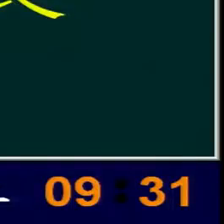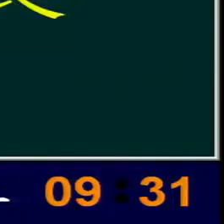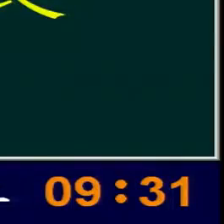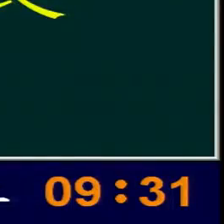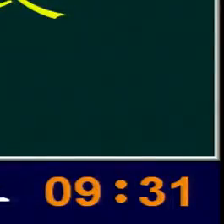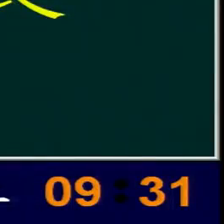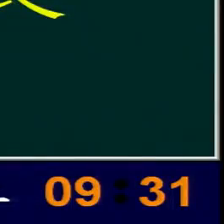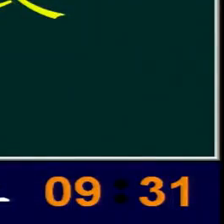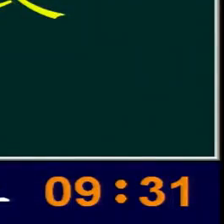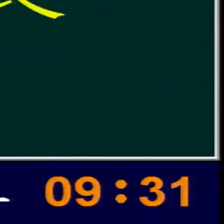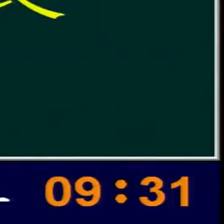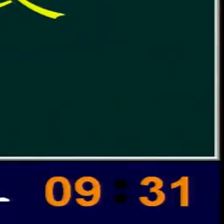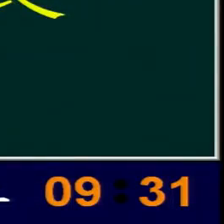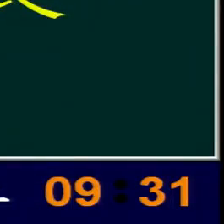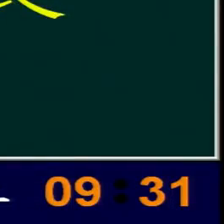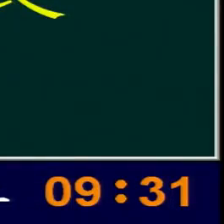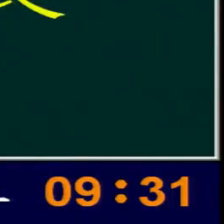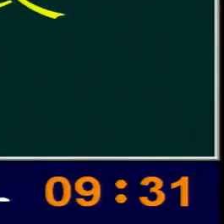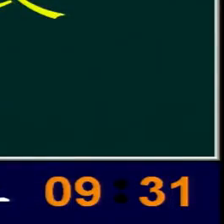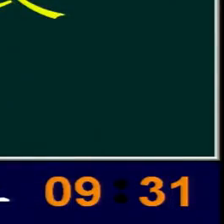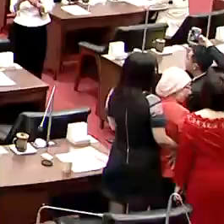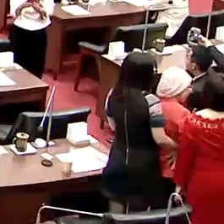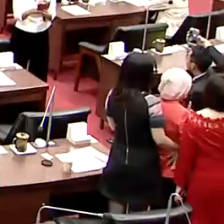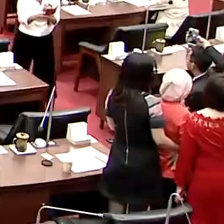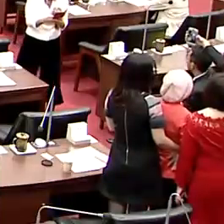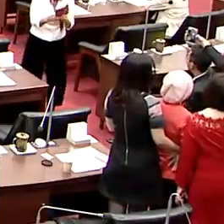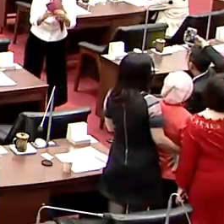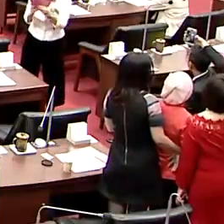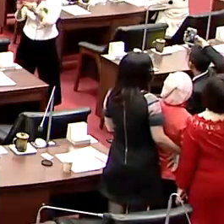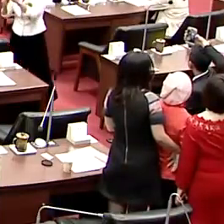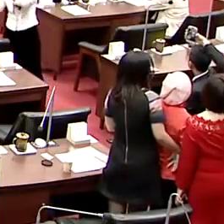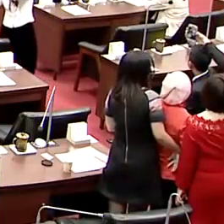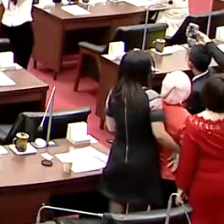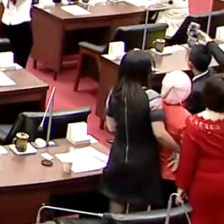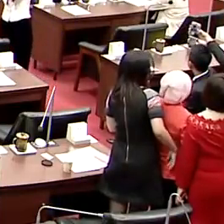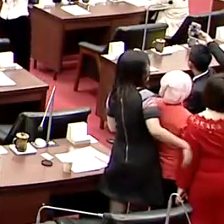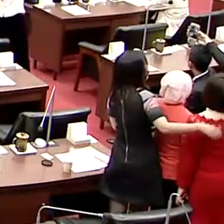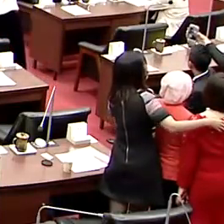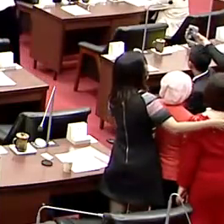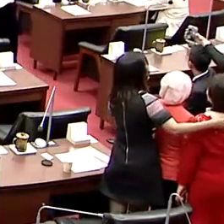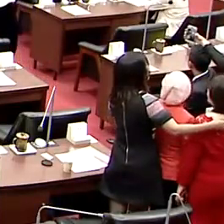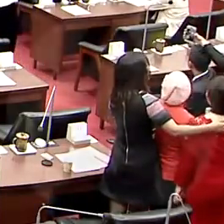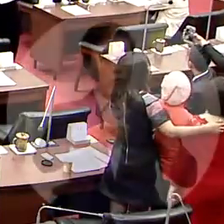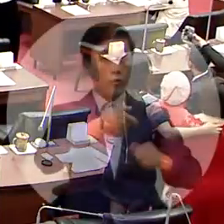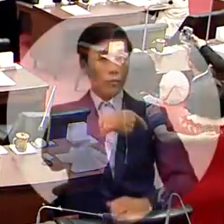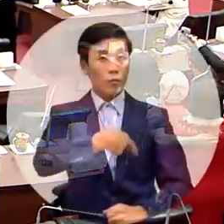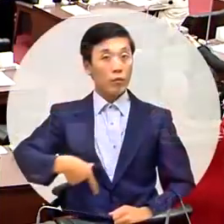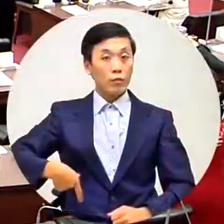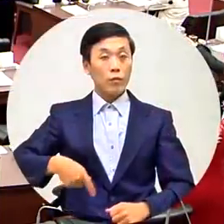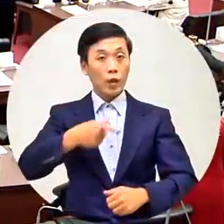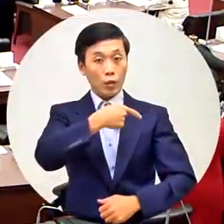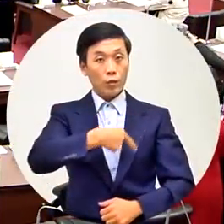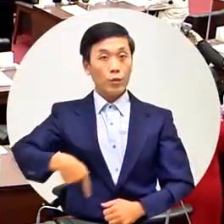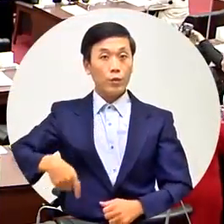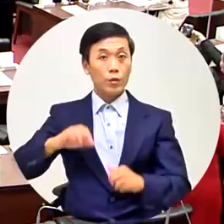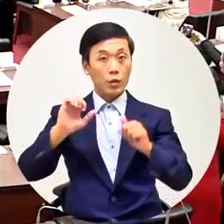高雄市议会第三届议长、副议长选举。选举议长， 请主持人宣